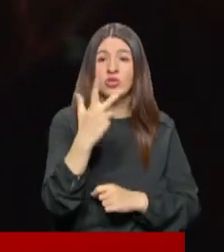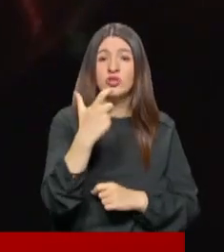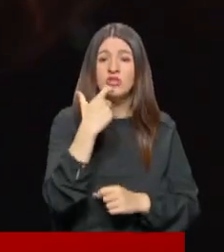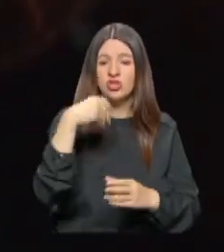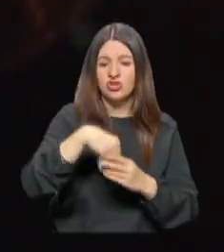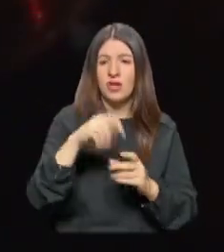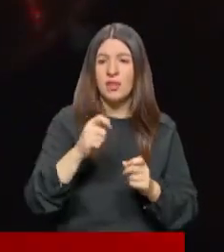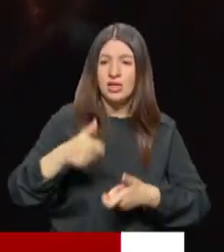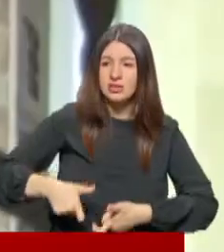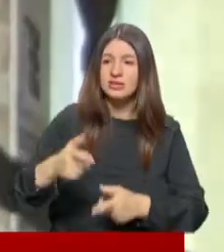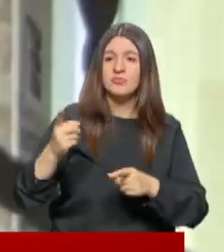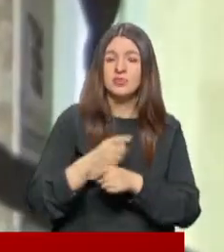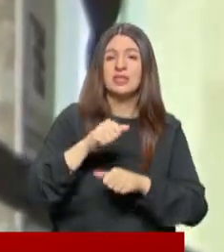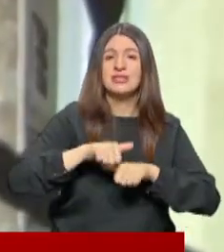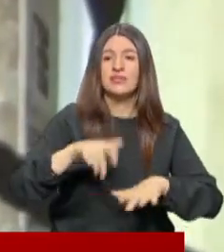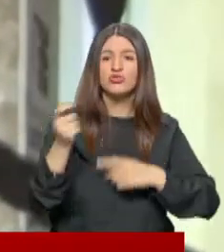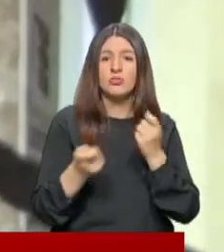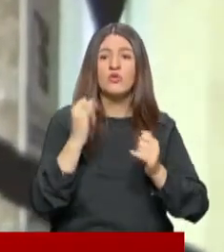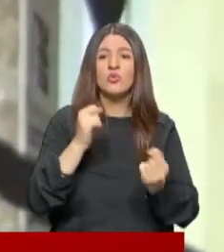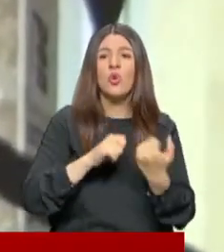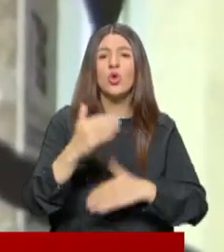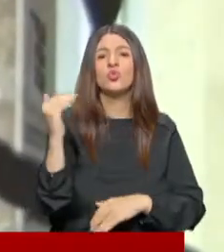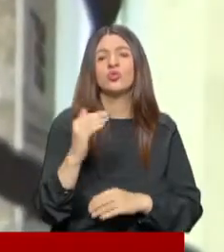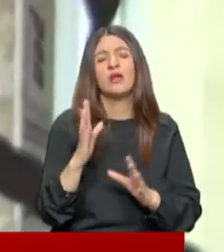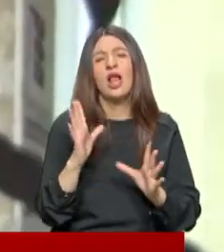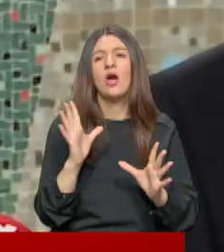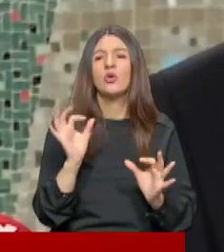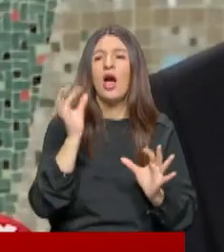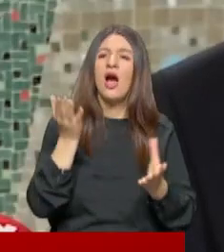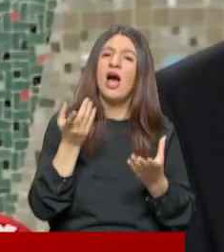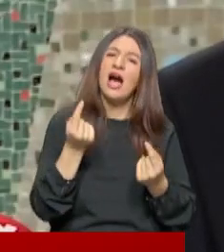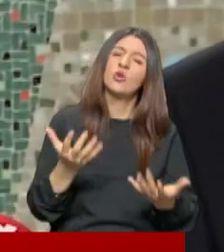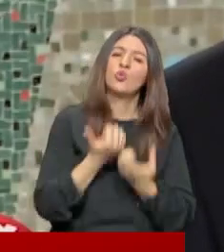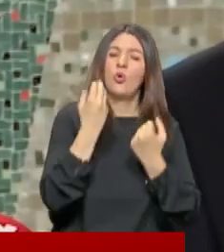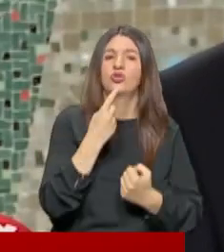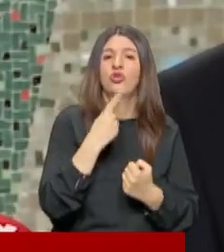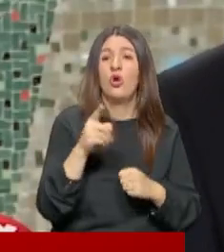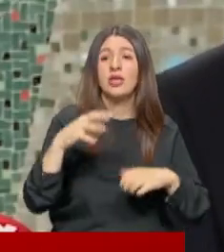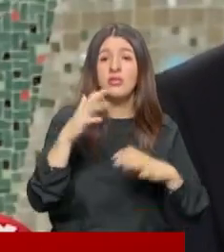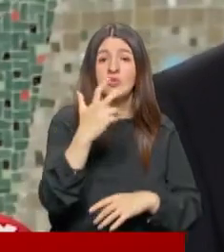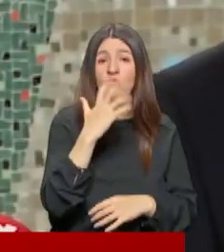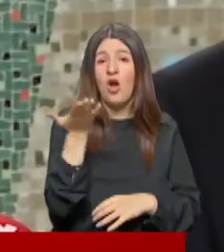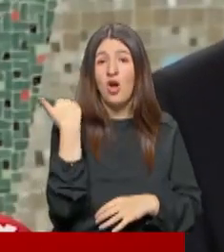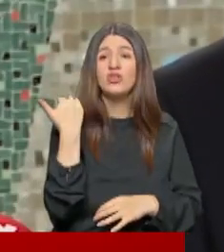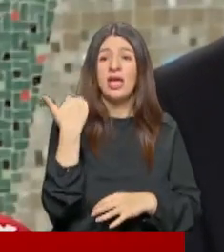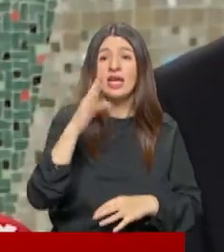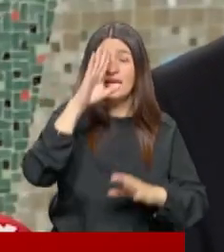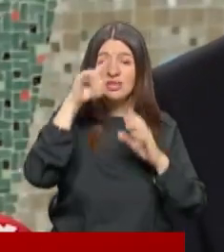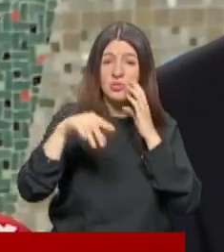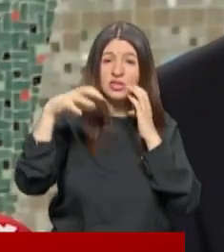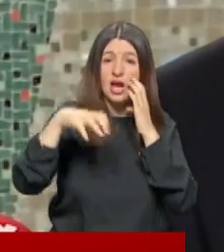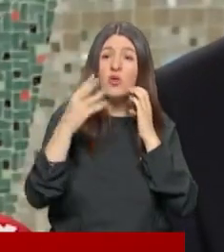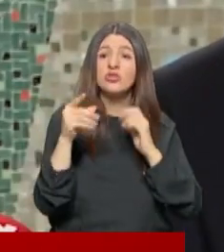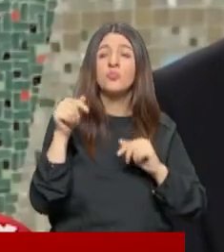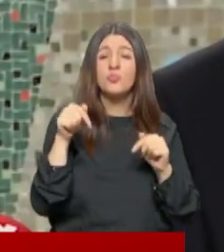yılda yapılan altyapı çalışmalarıyla felaketin ucuz atlatıldığını savundu. O yağmur 3 yıl önceki İstanbul'a